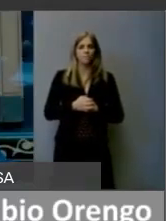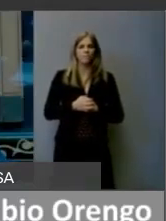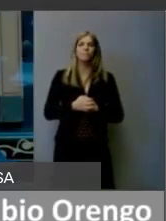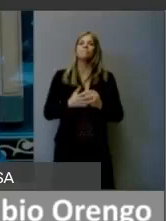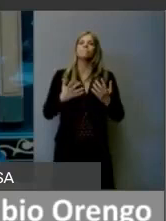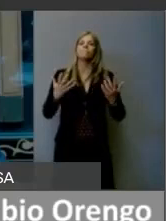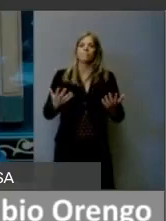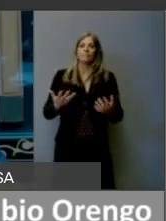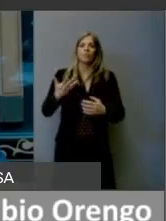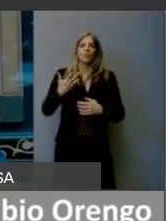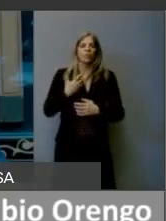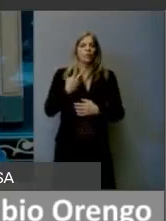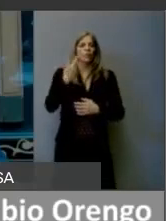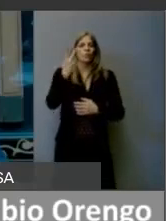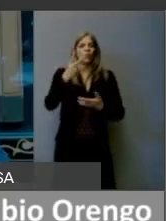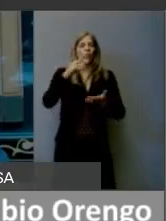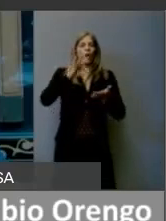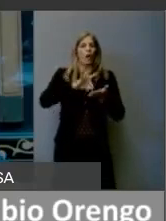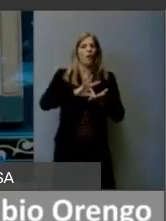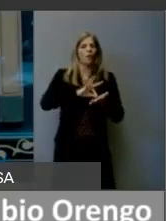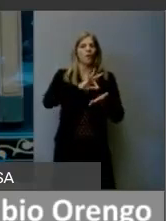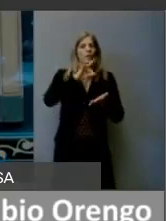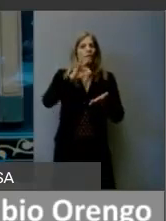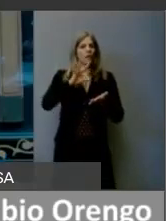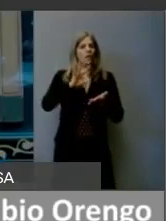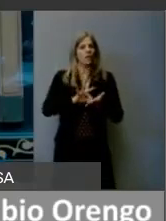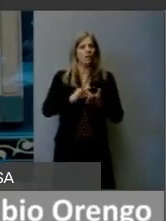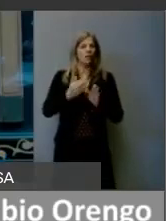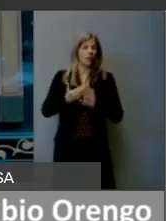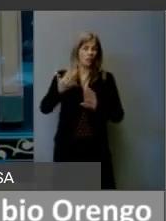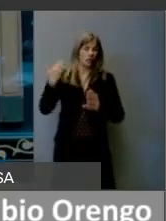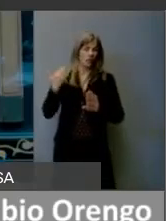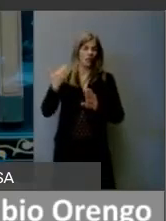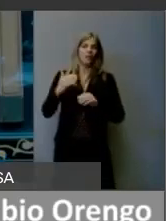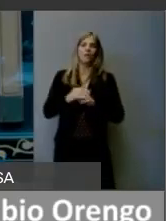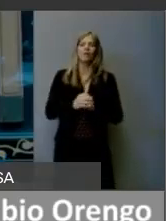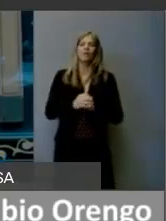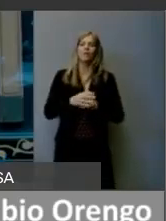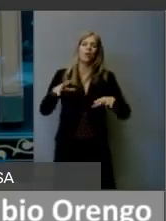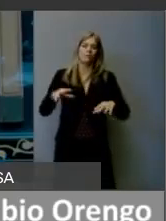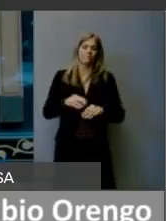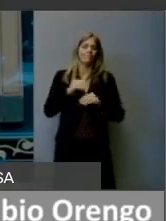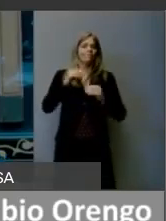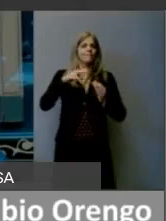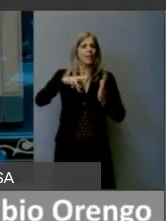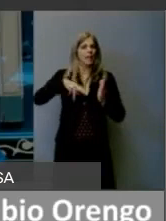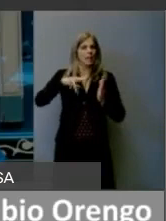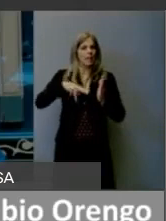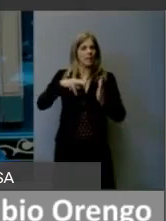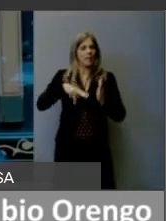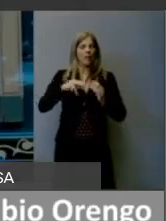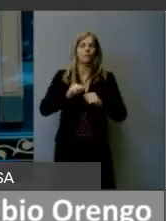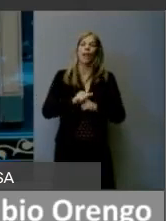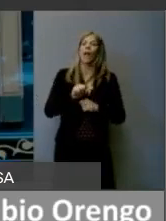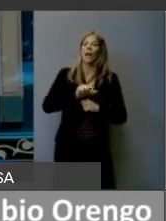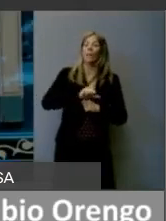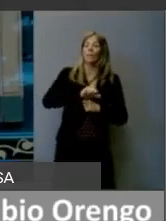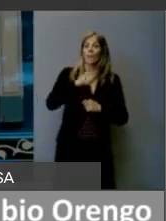2 ordini del giorno fuori sacco che procedo a leggere. Il primo: